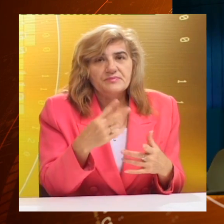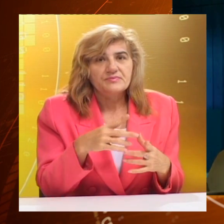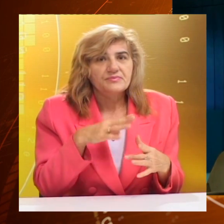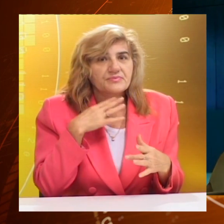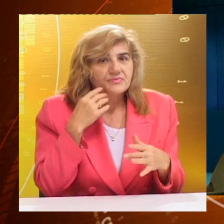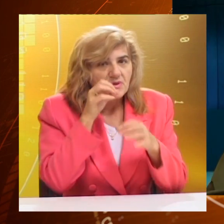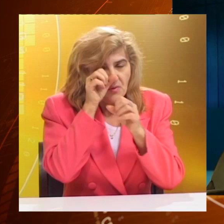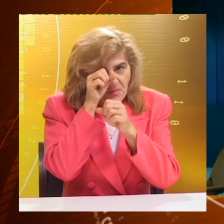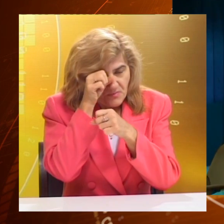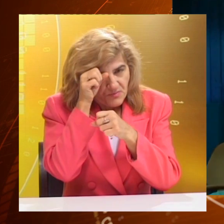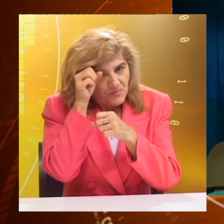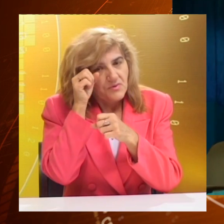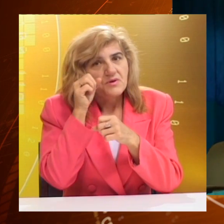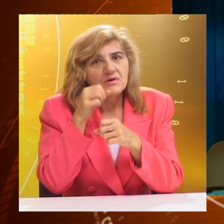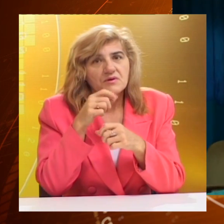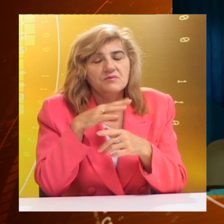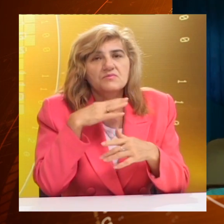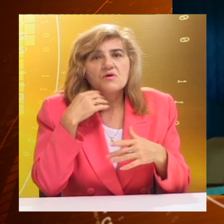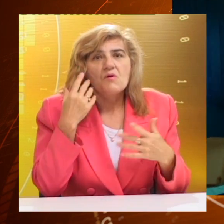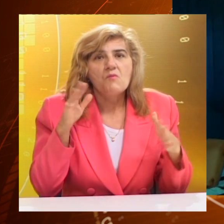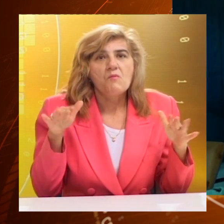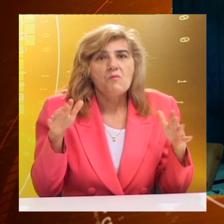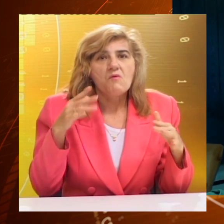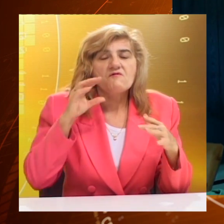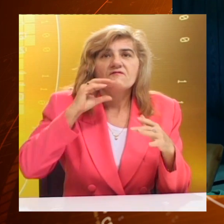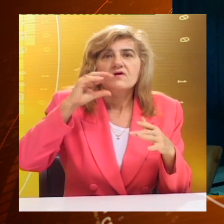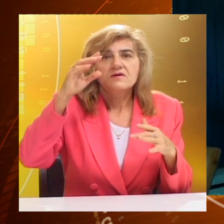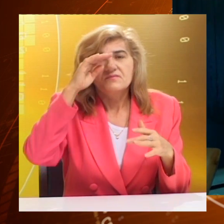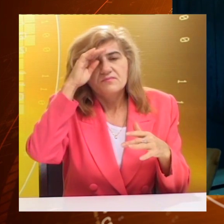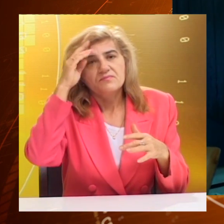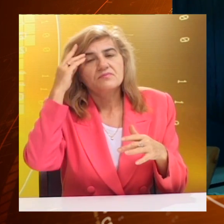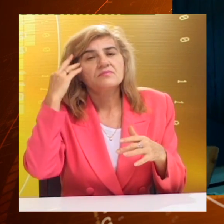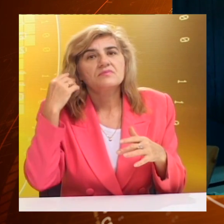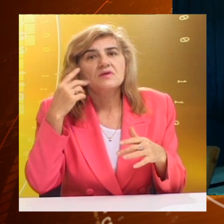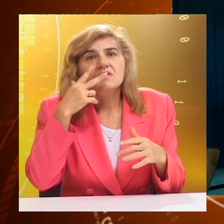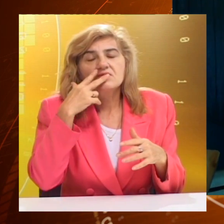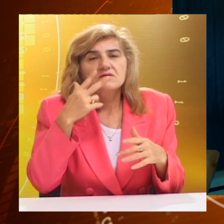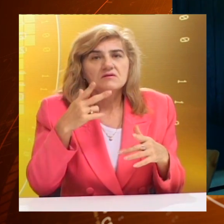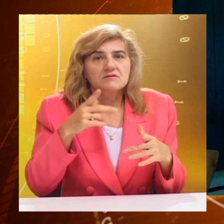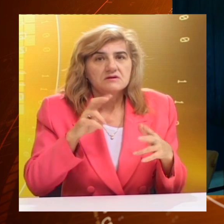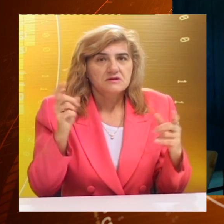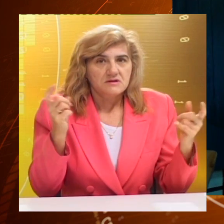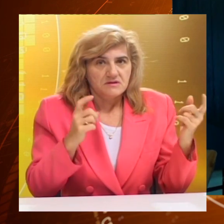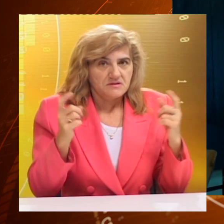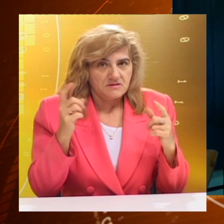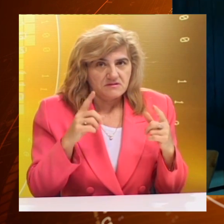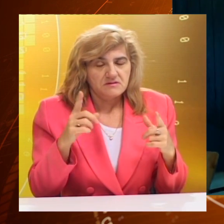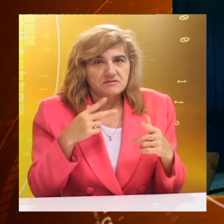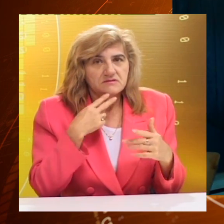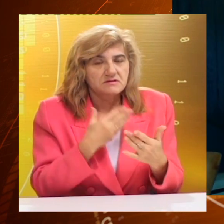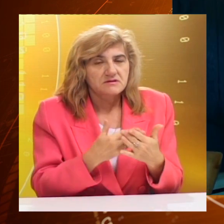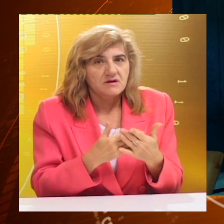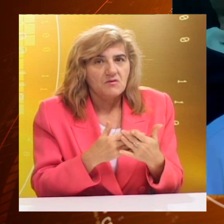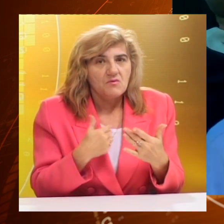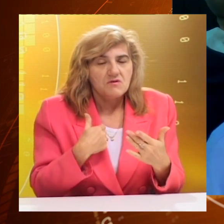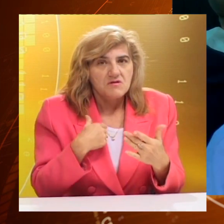video, pogledao sam mikroskop i video neki klasac i mnogo muve. I vidio sam neke trikove sa